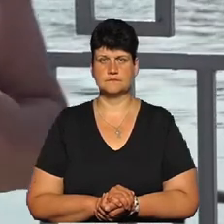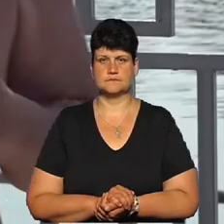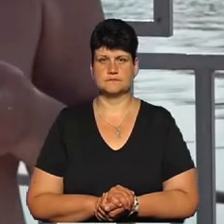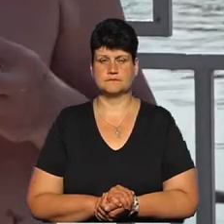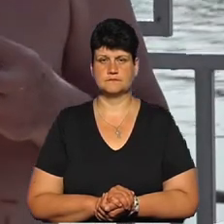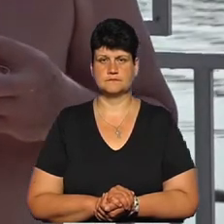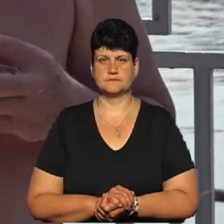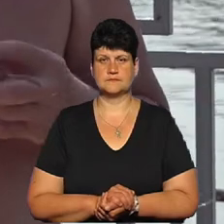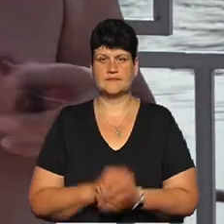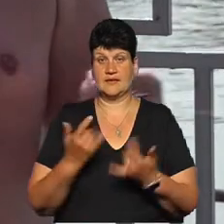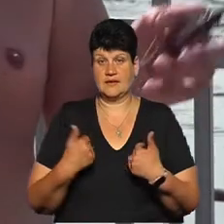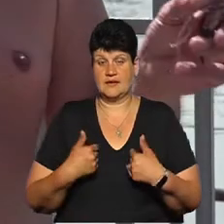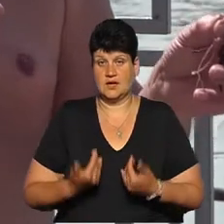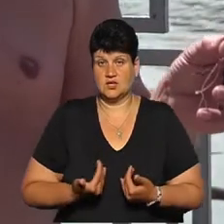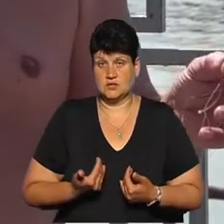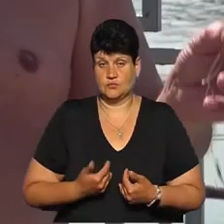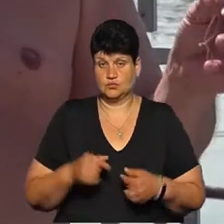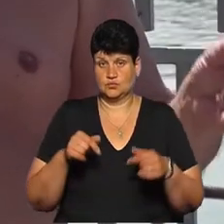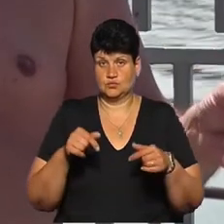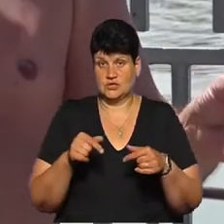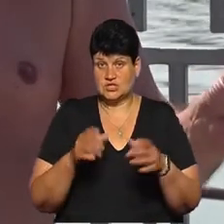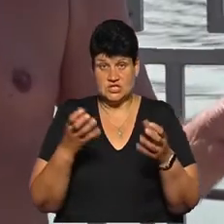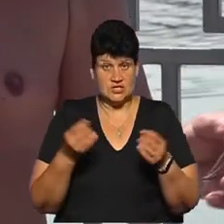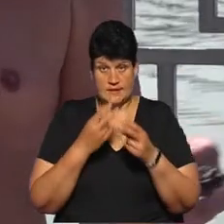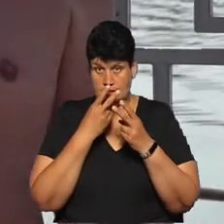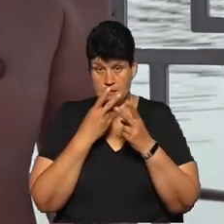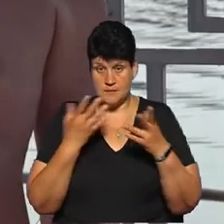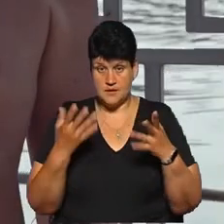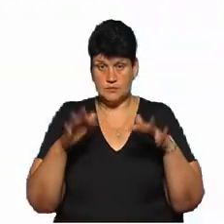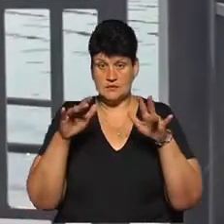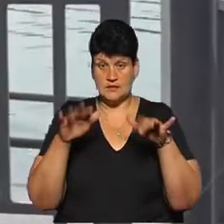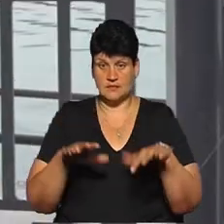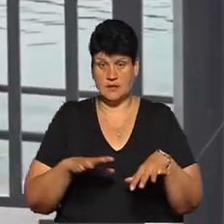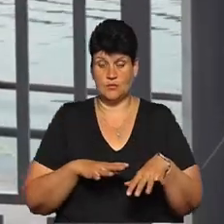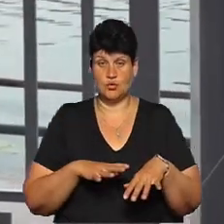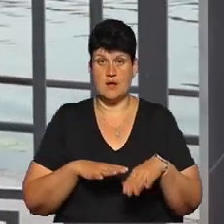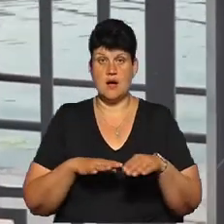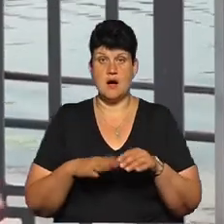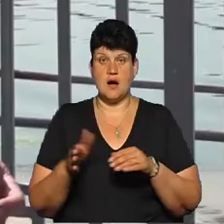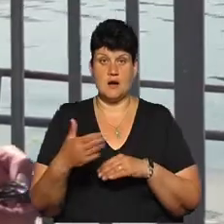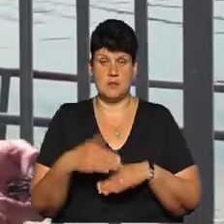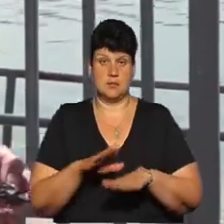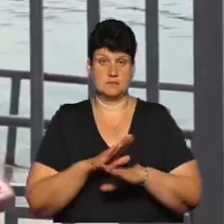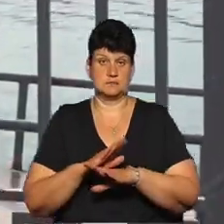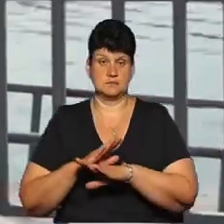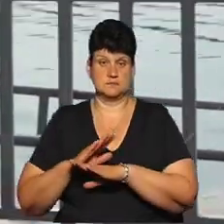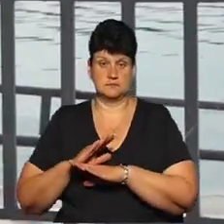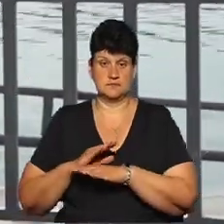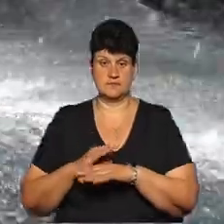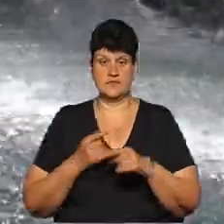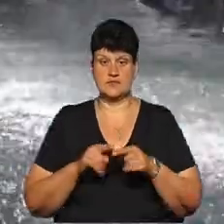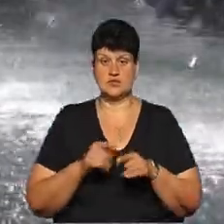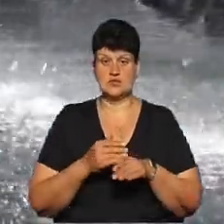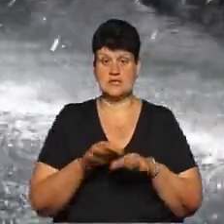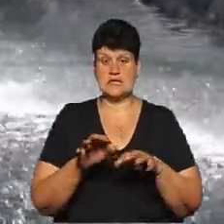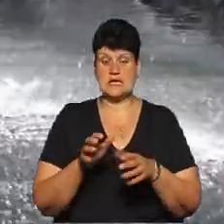Скільки я живу, вже 68 років, я ще не бачив, щоб зливи були і риба так гинула. Не позабирали, та тачками вивозили.